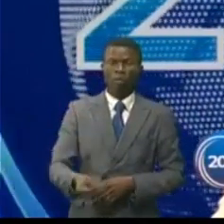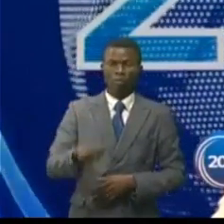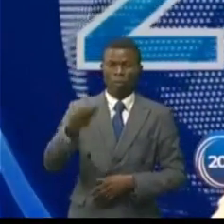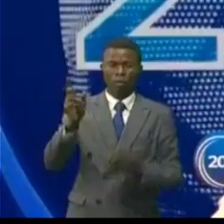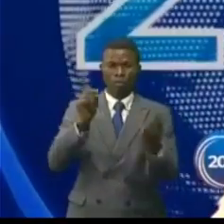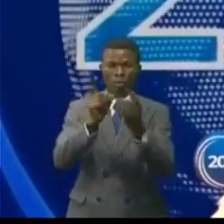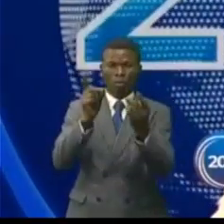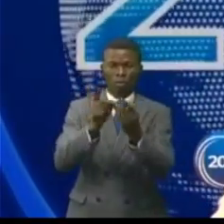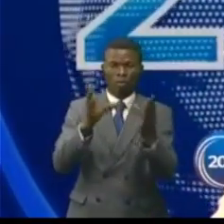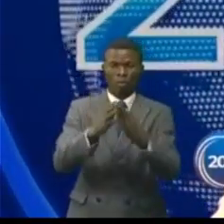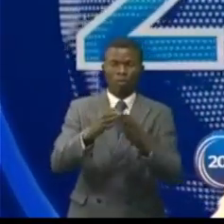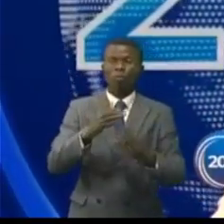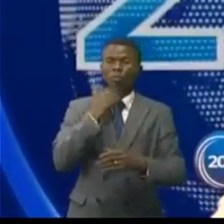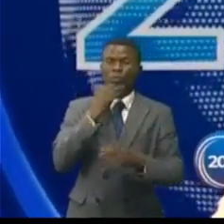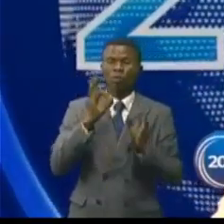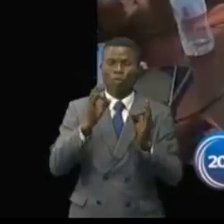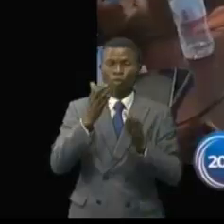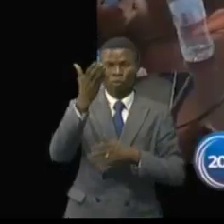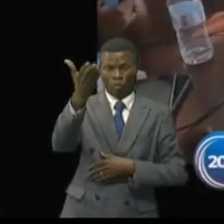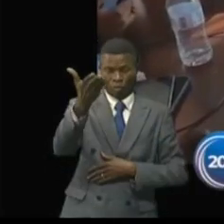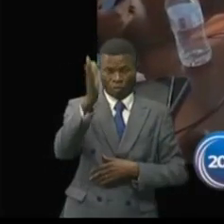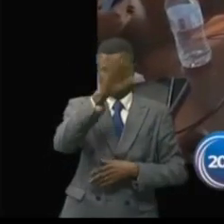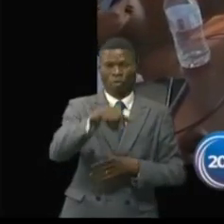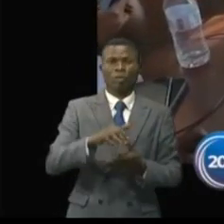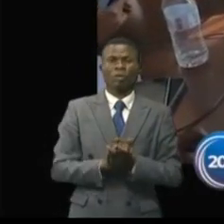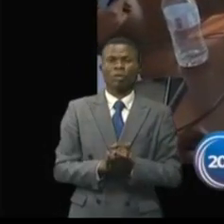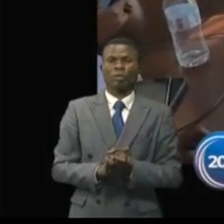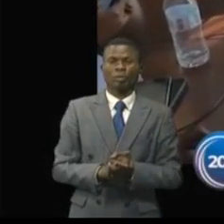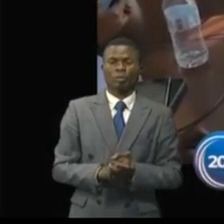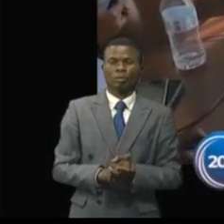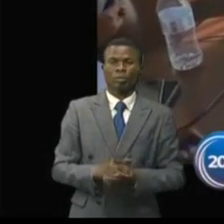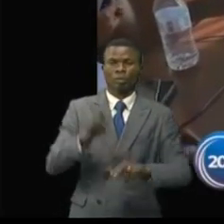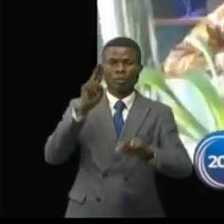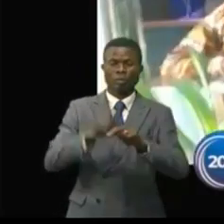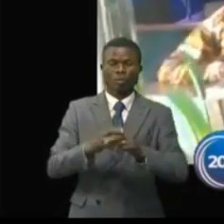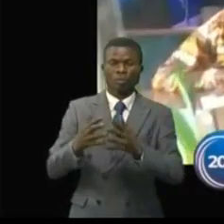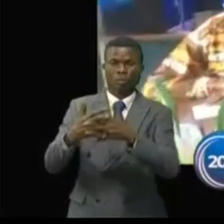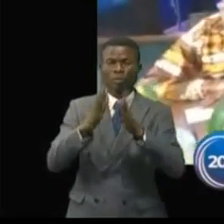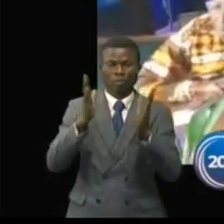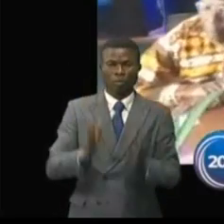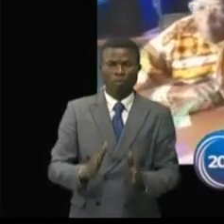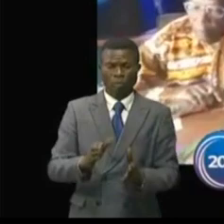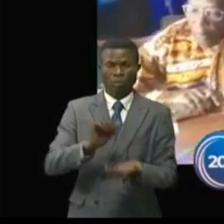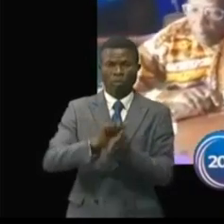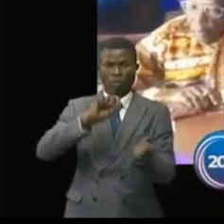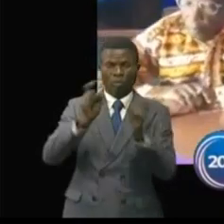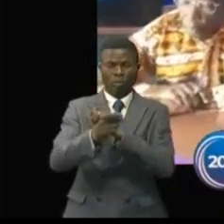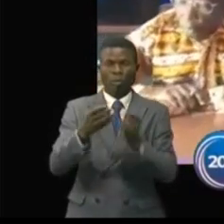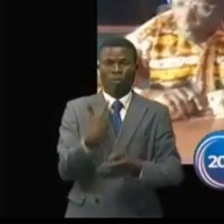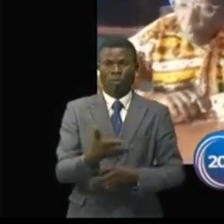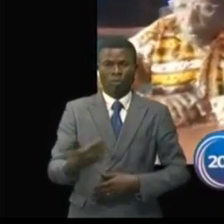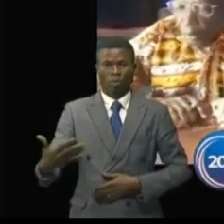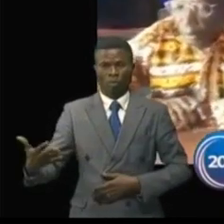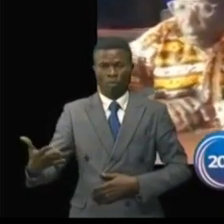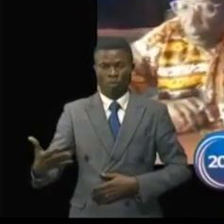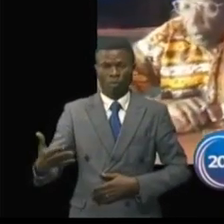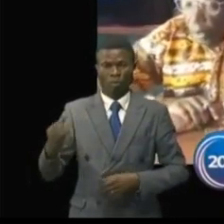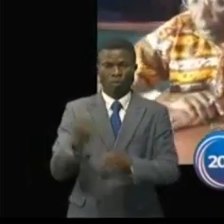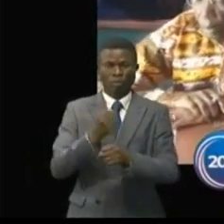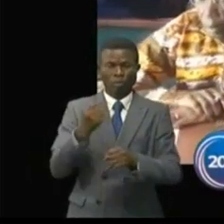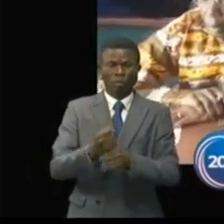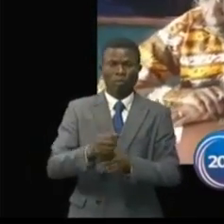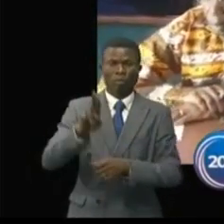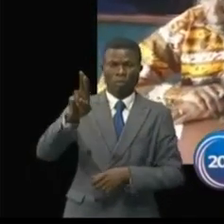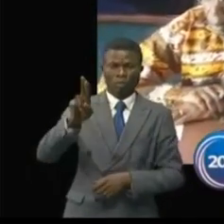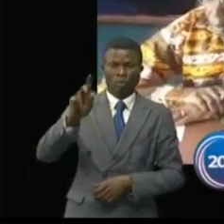de nouveaux partenaires. Edi Tchala. En mission officielle à Washington, dans le cadre de la modernisation des équipements et des services de la